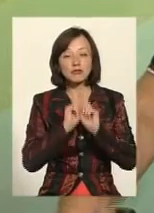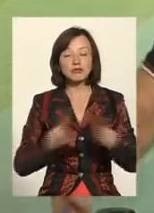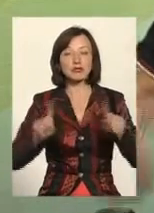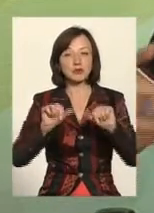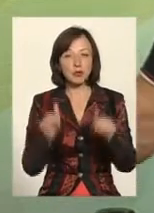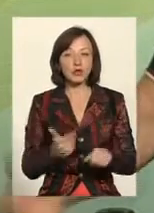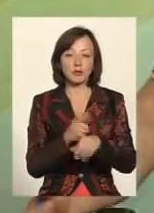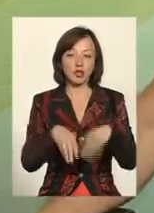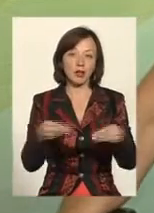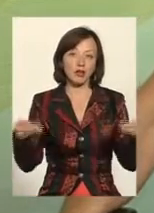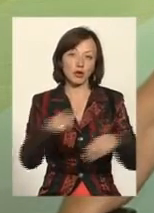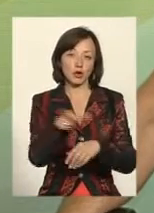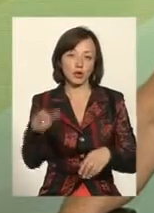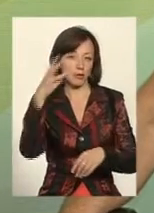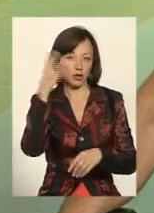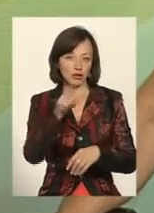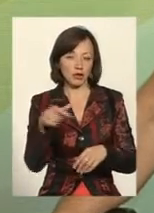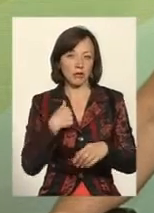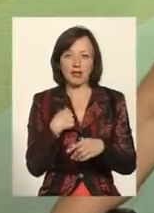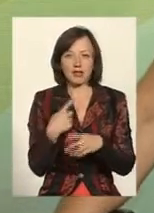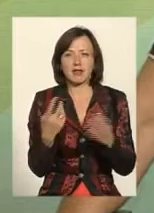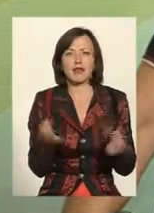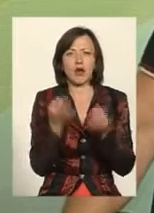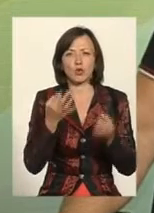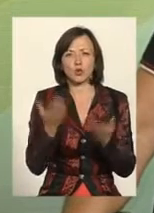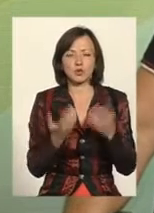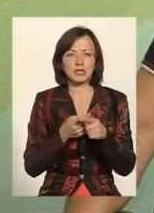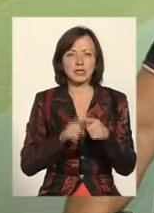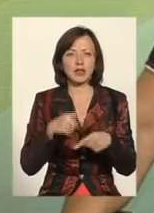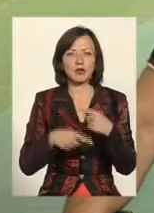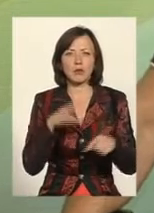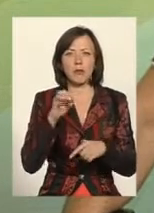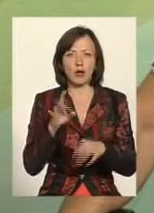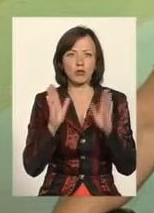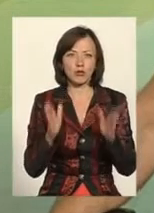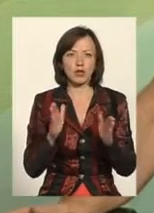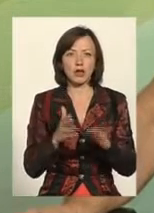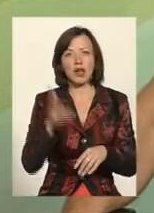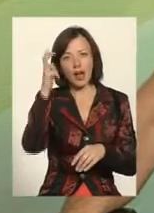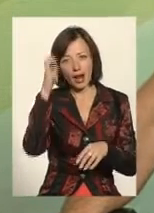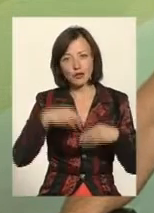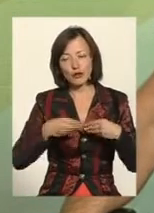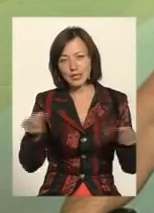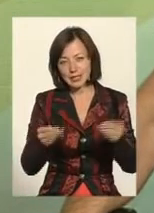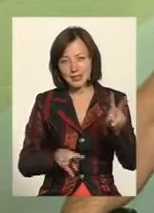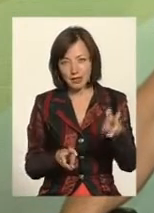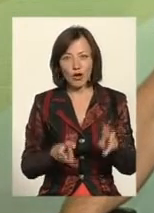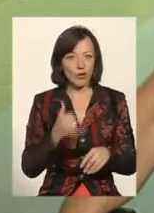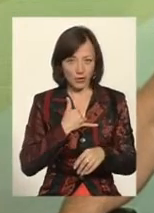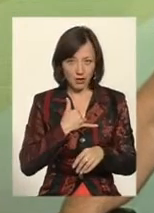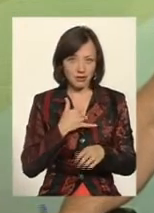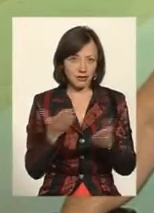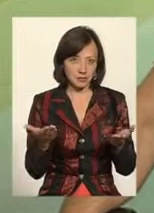спосіб, більше дасть гречки хмельничанам. Тобто, і я в цьому мене немає ніякого сумніву, що це наступним мером міста буде гречкосій. Тобто ви думаєте, що у нас